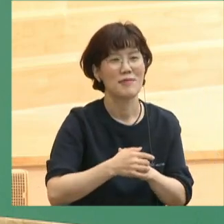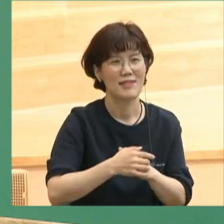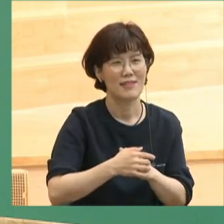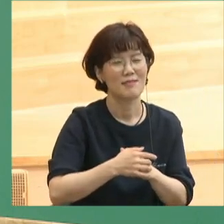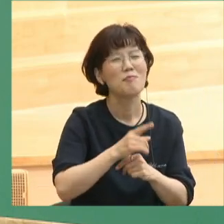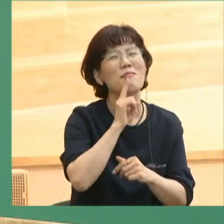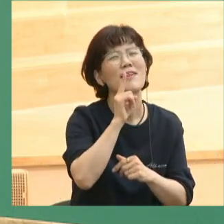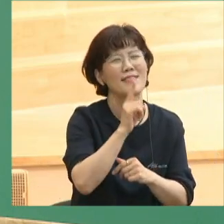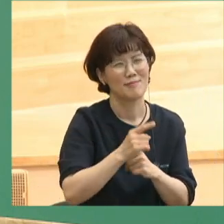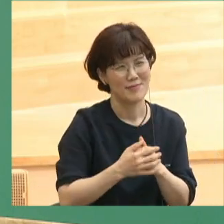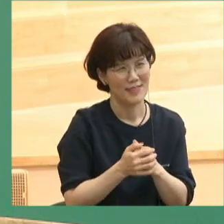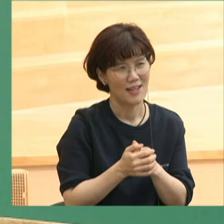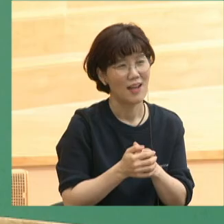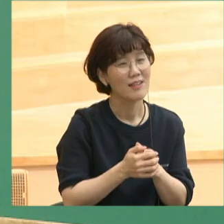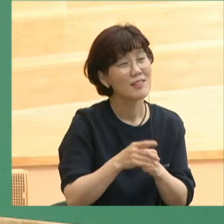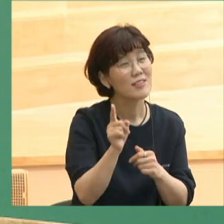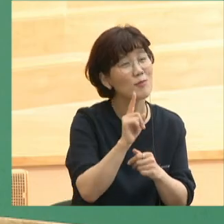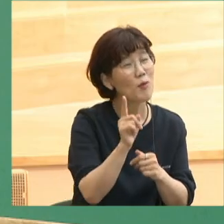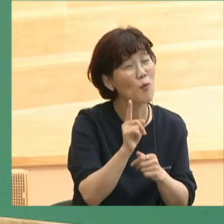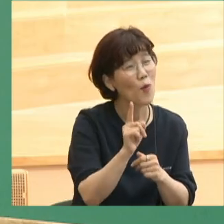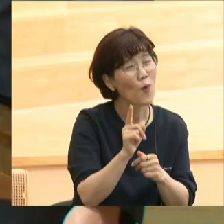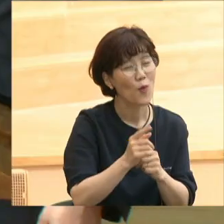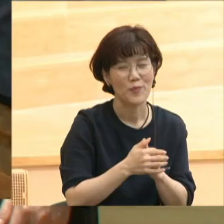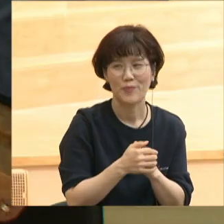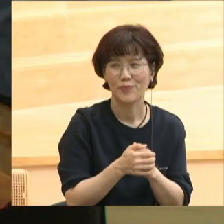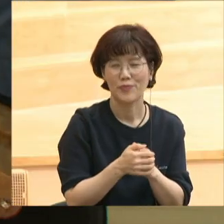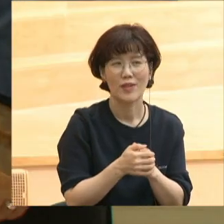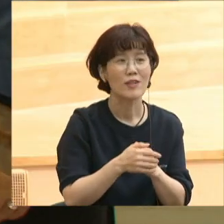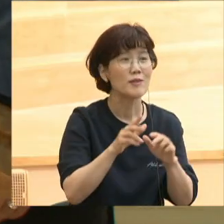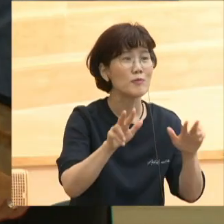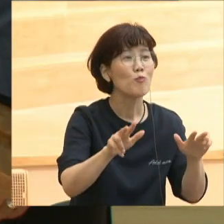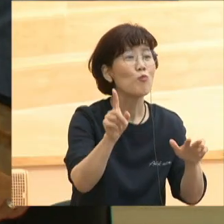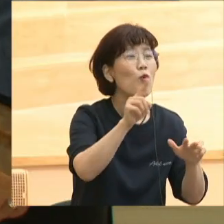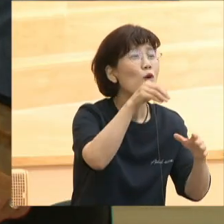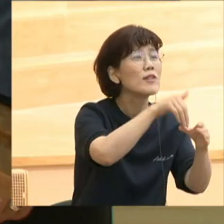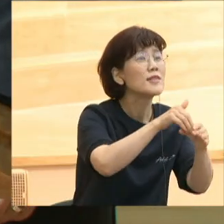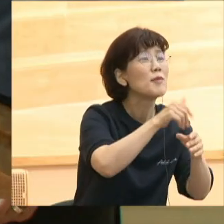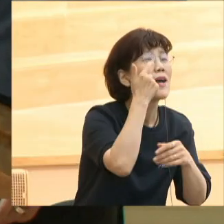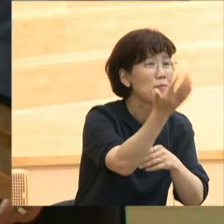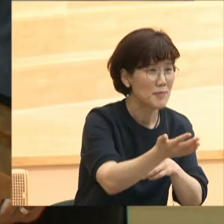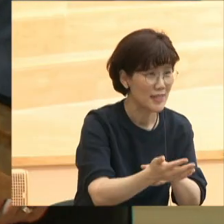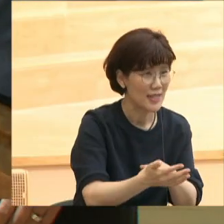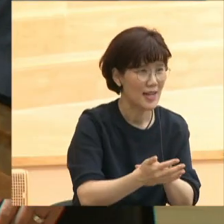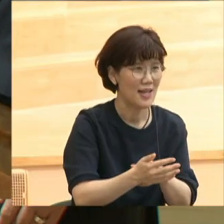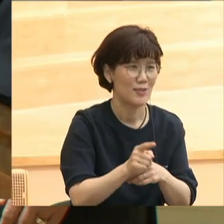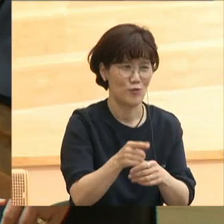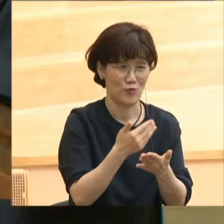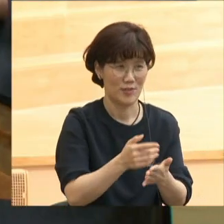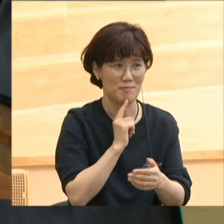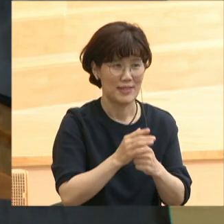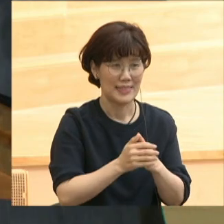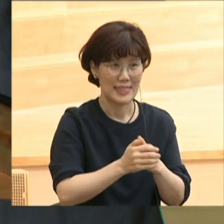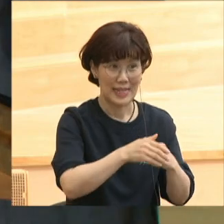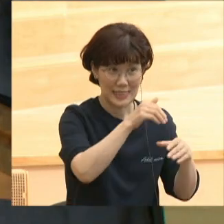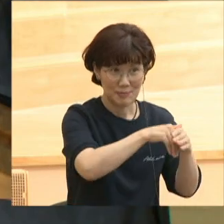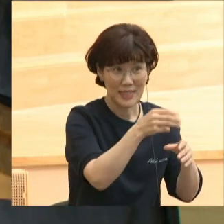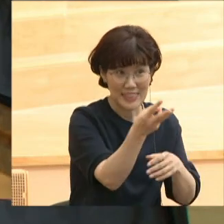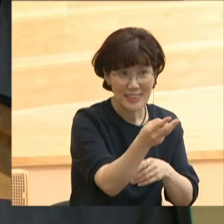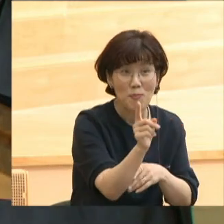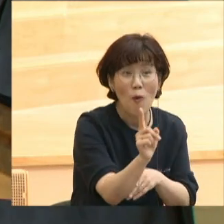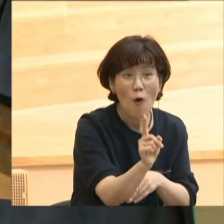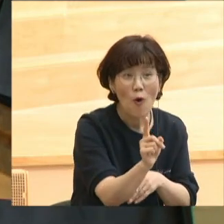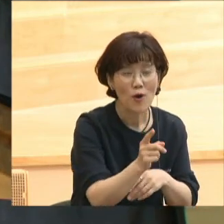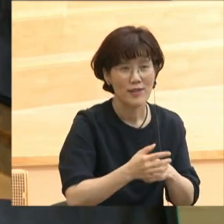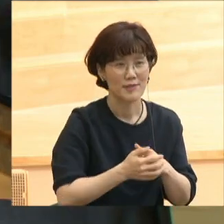하는가? 사실 이 얘기하려고 여기까지 달려왔어요. 심어야 될 씨앗이 있거든요. 첫 번째